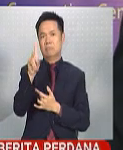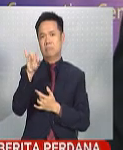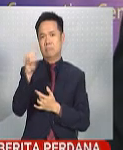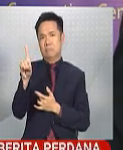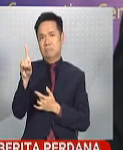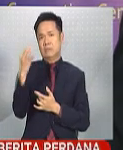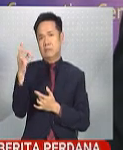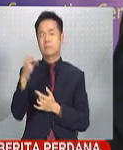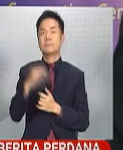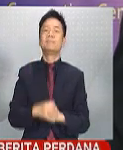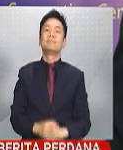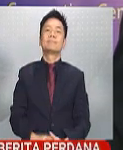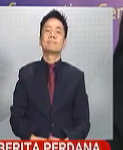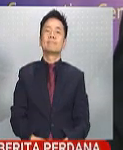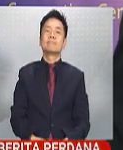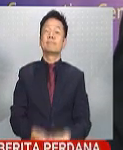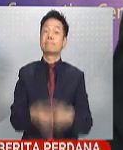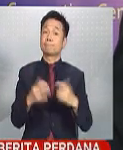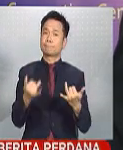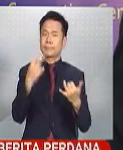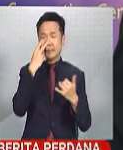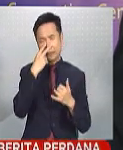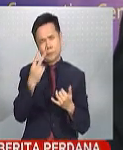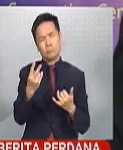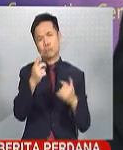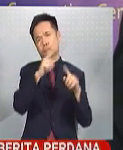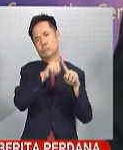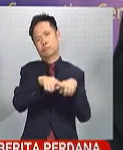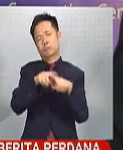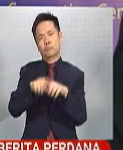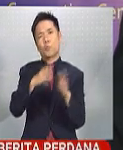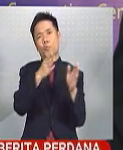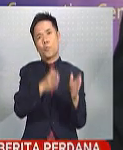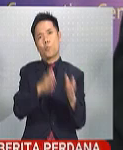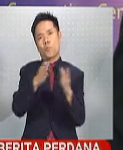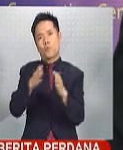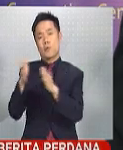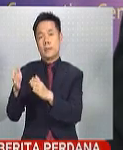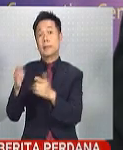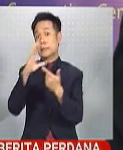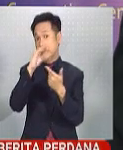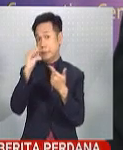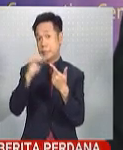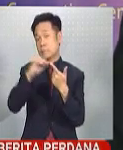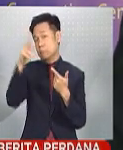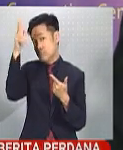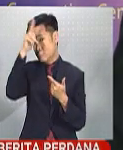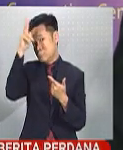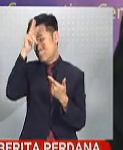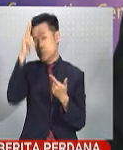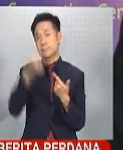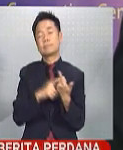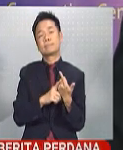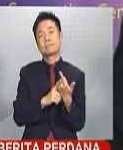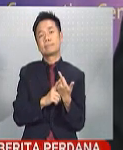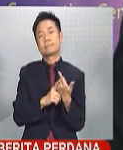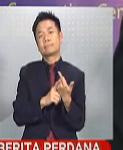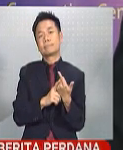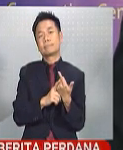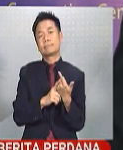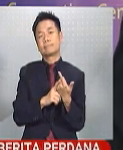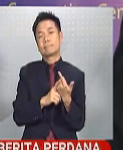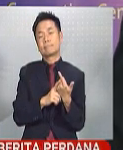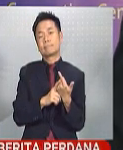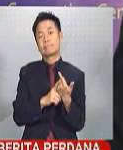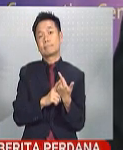It all depends on the public. It depends on the government. How to we've been emphasize even